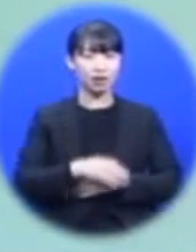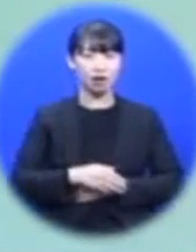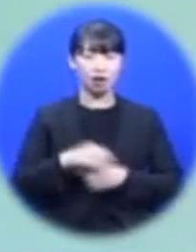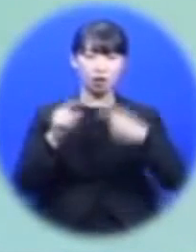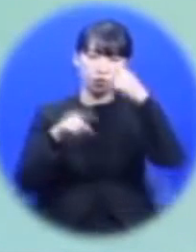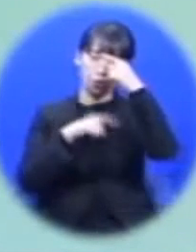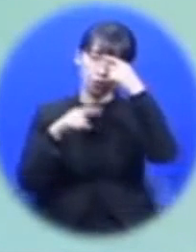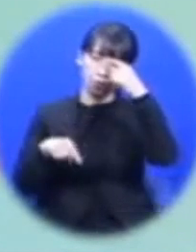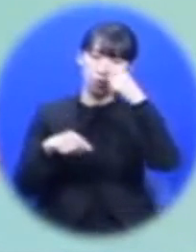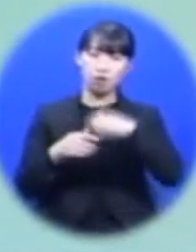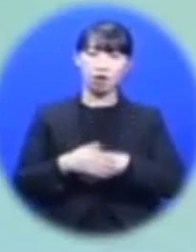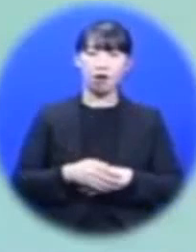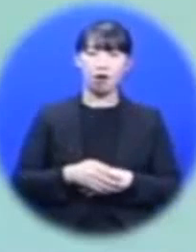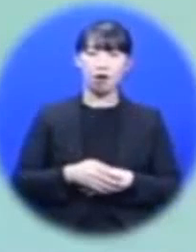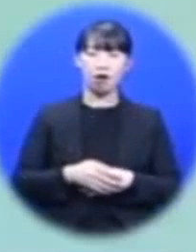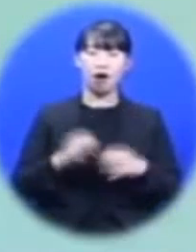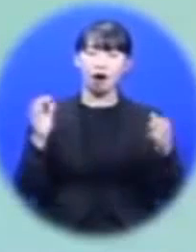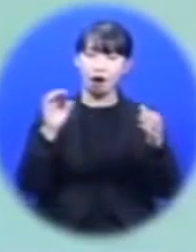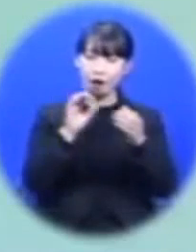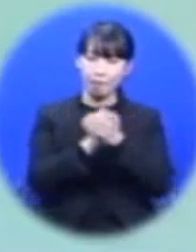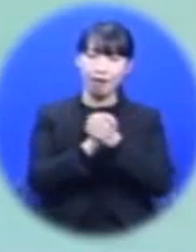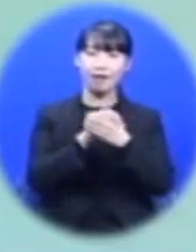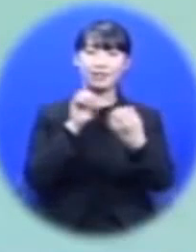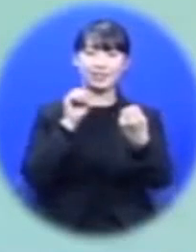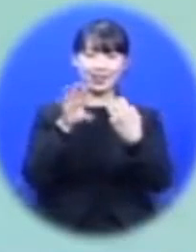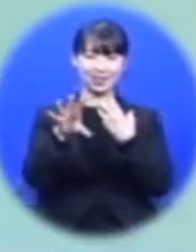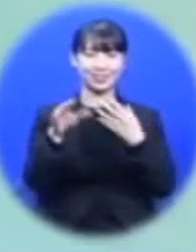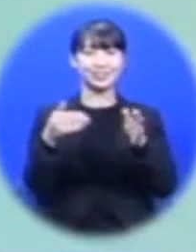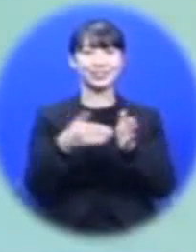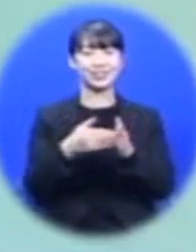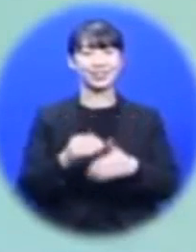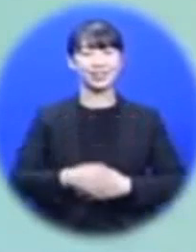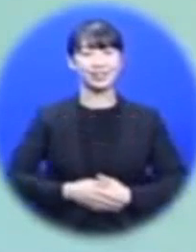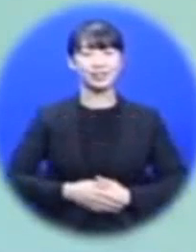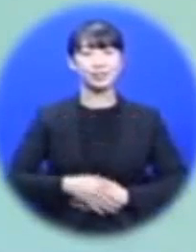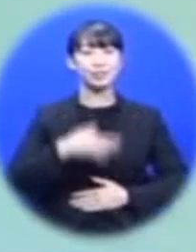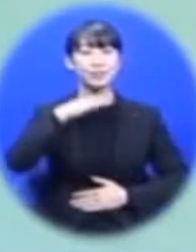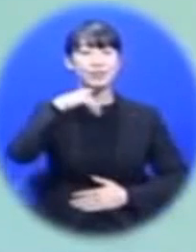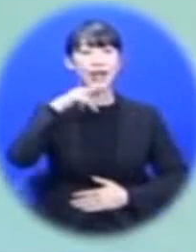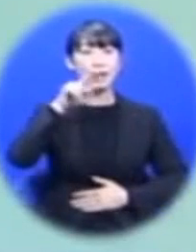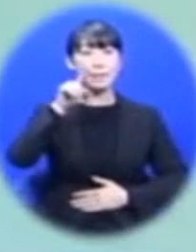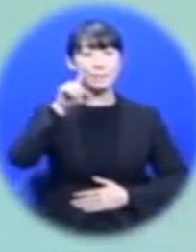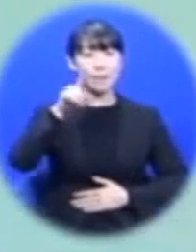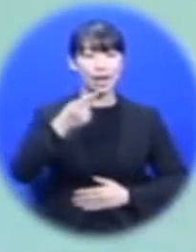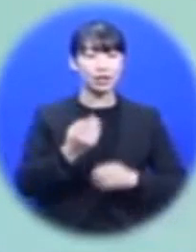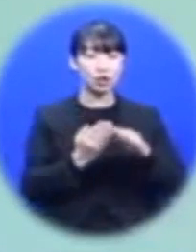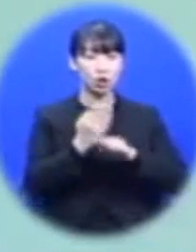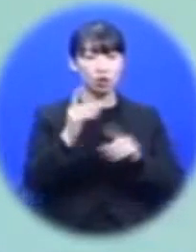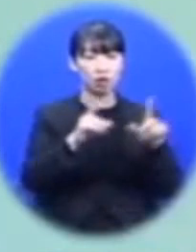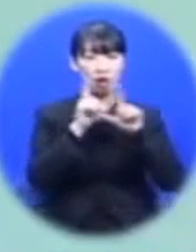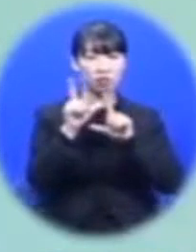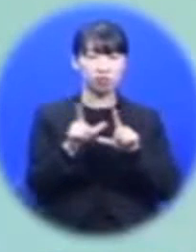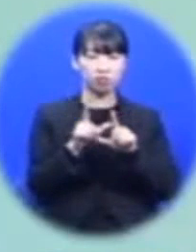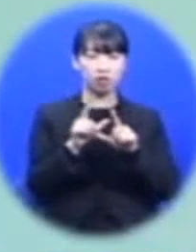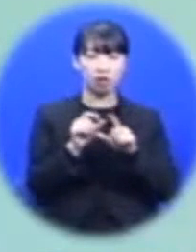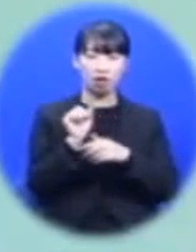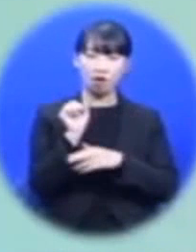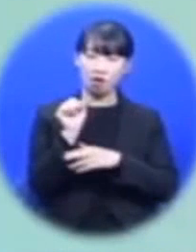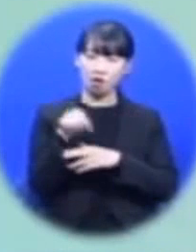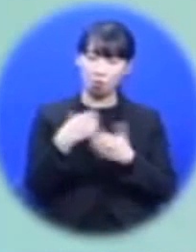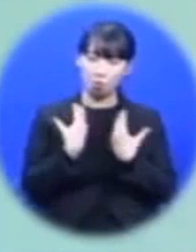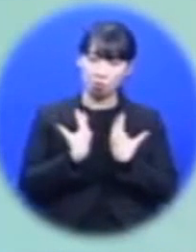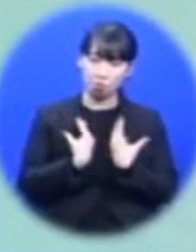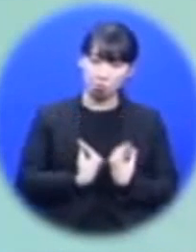인들이 다 크게 아멘 했다는 거죠 자 100세가 넘게 살겠다는 말에는 고개가 푹